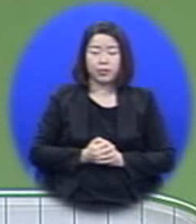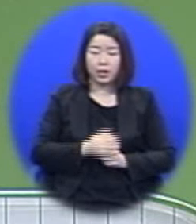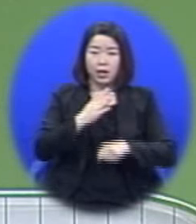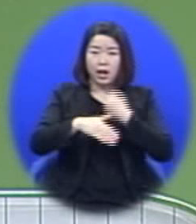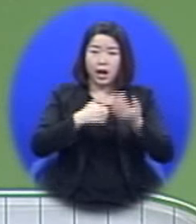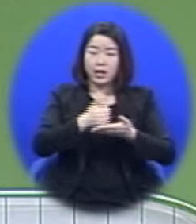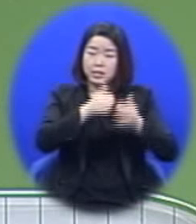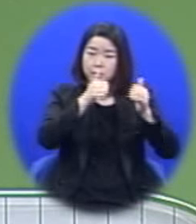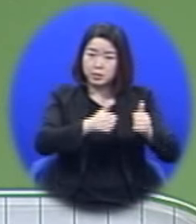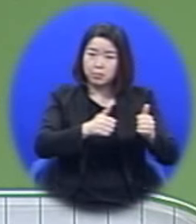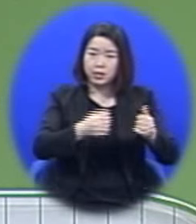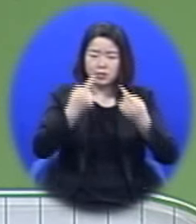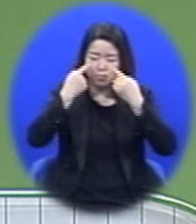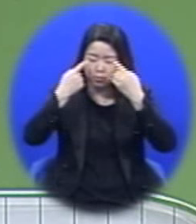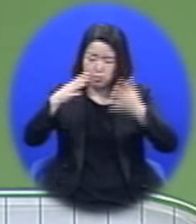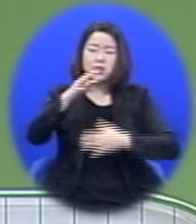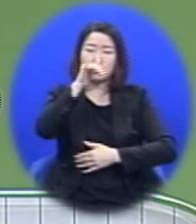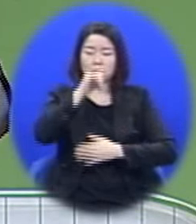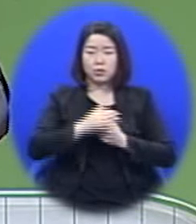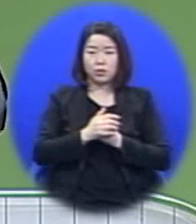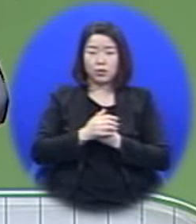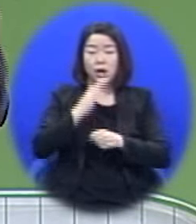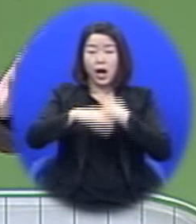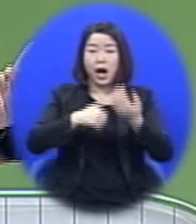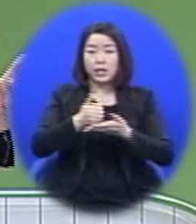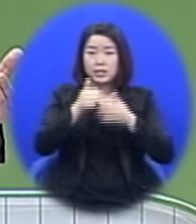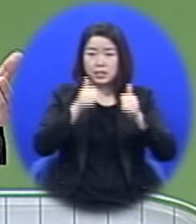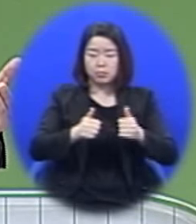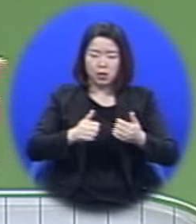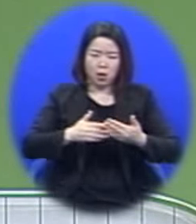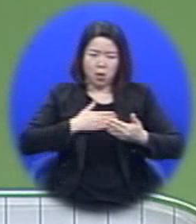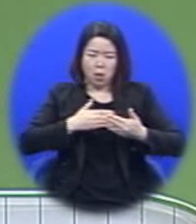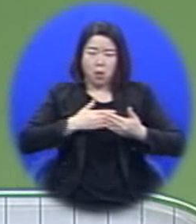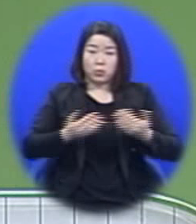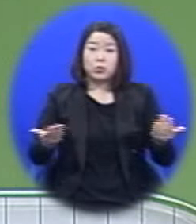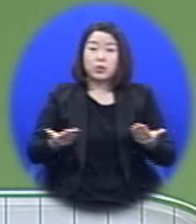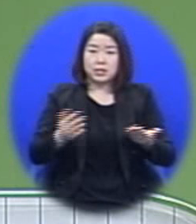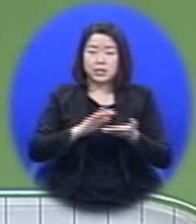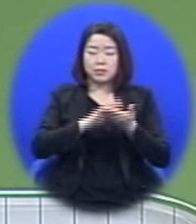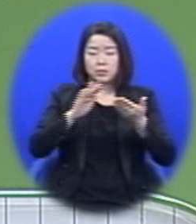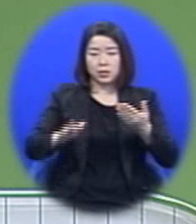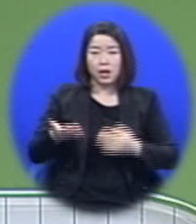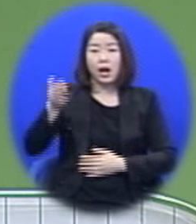하나님의 심판이 분명히 있습니다. 하나님의 심판은 두려운 거예요. 그런데